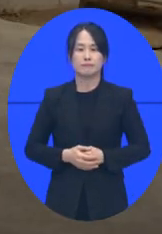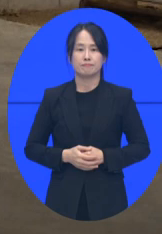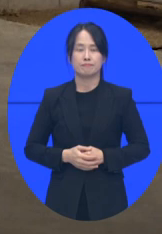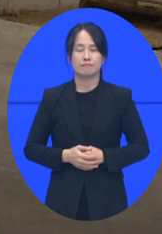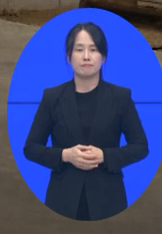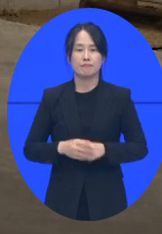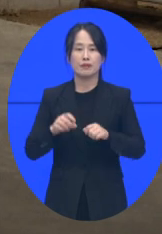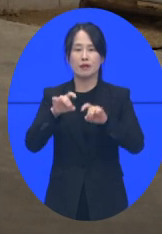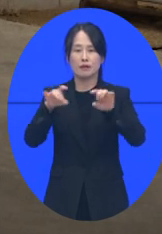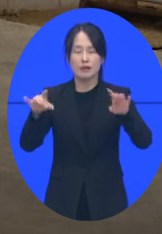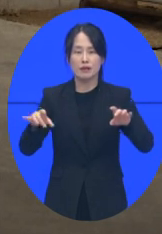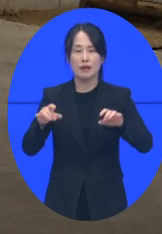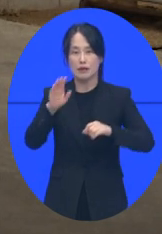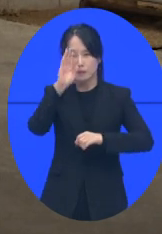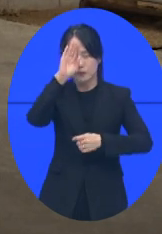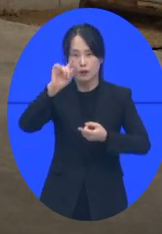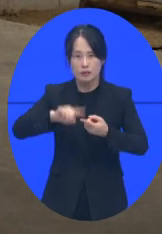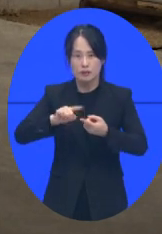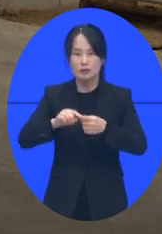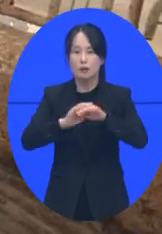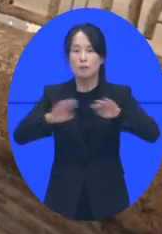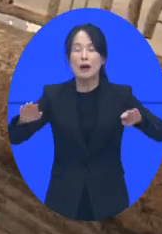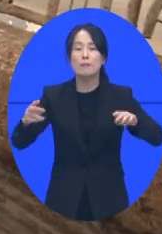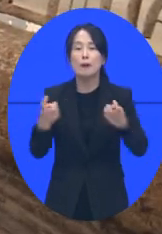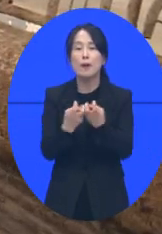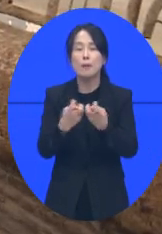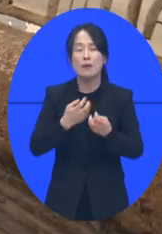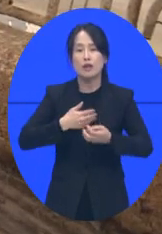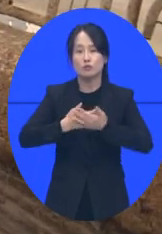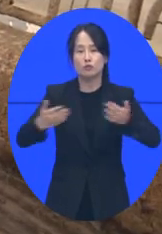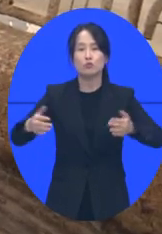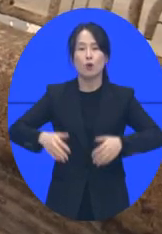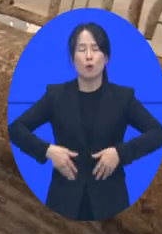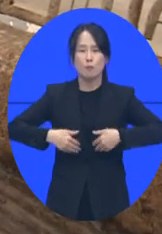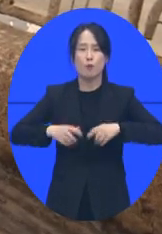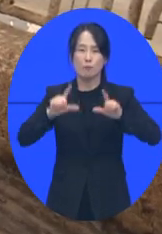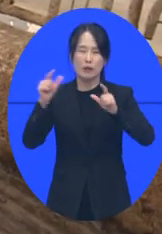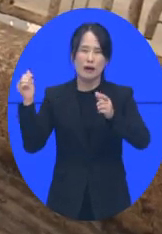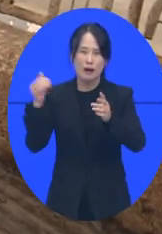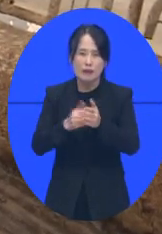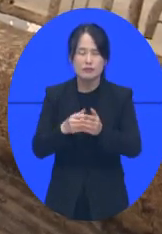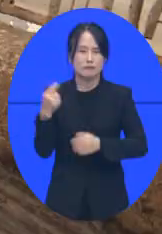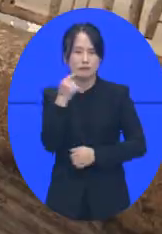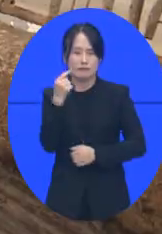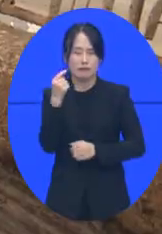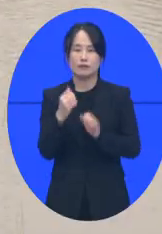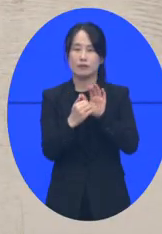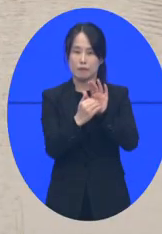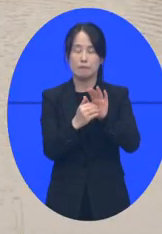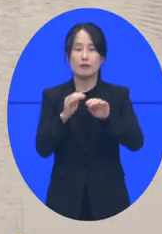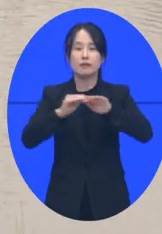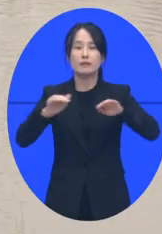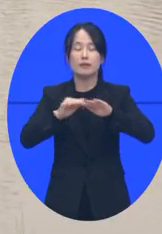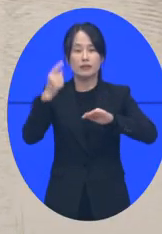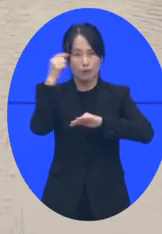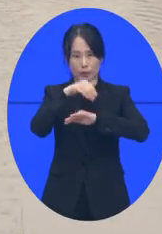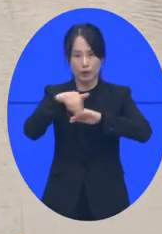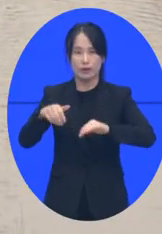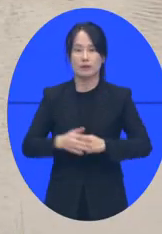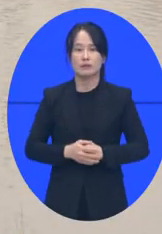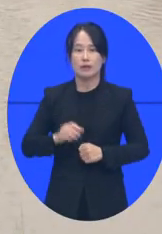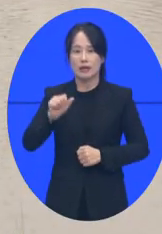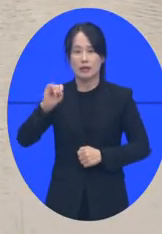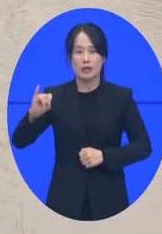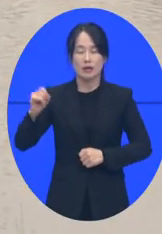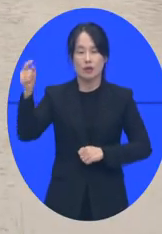각 가축 질병별로 방역 대책을 마련하고 내년 봄이 올 때까지 철저하게 관리한다는 방침입니다 조류 인플루엔자의